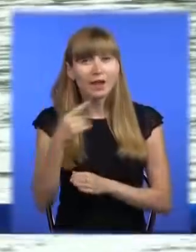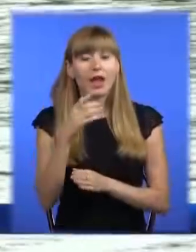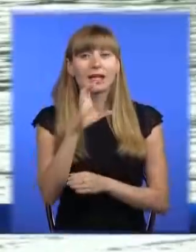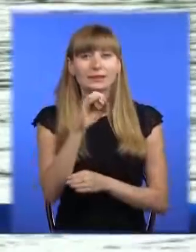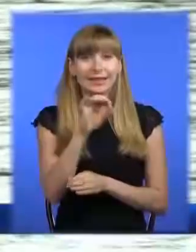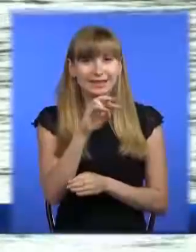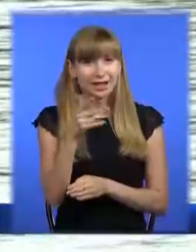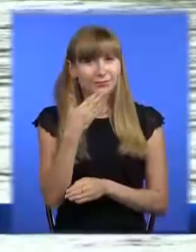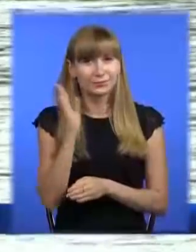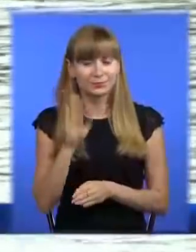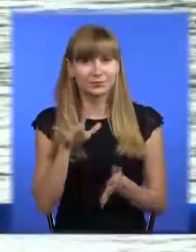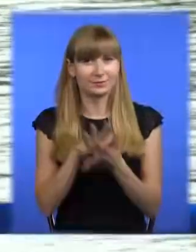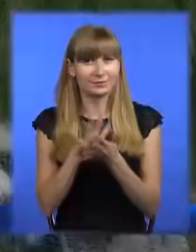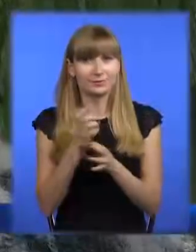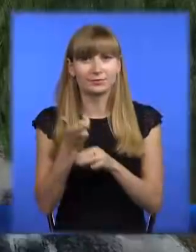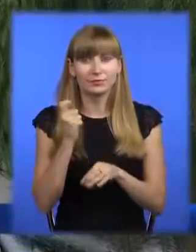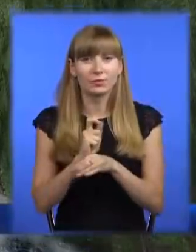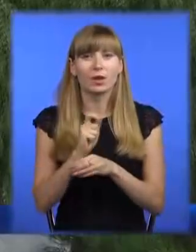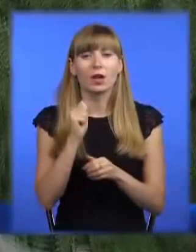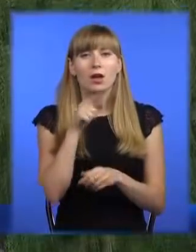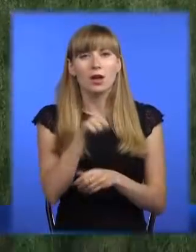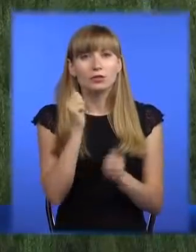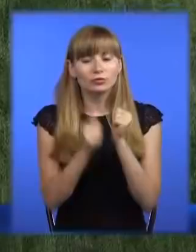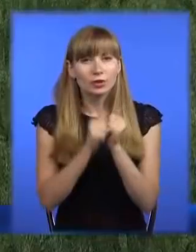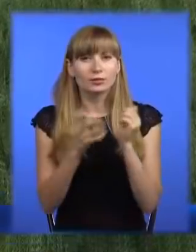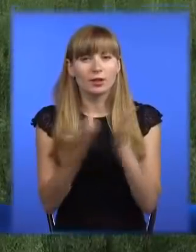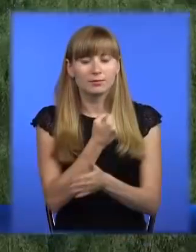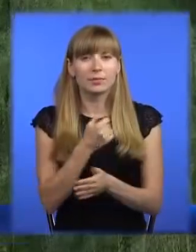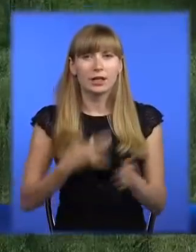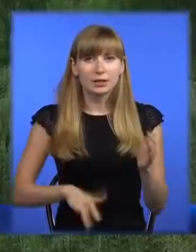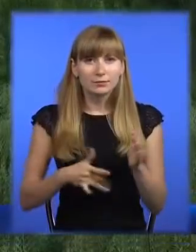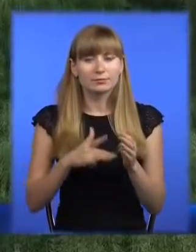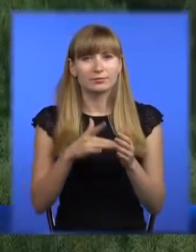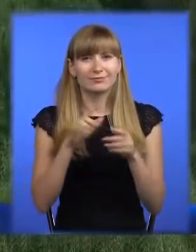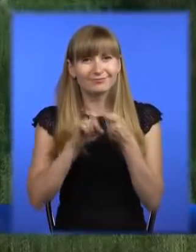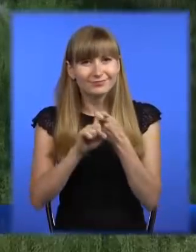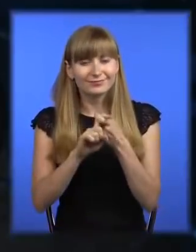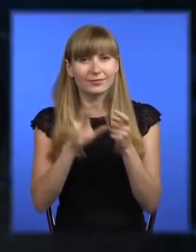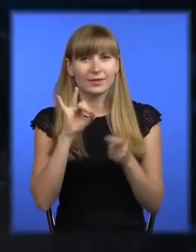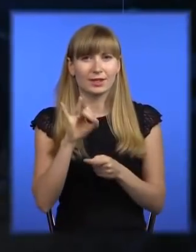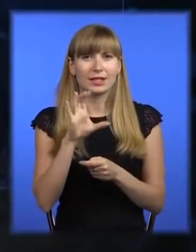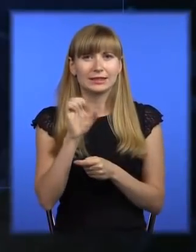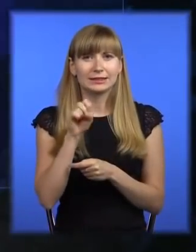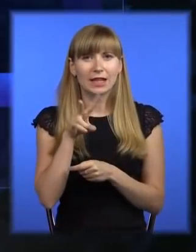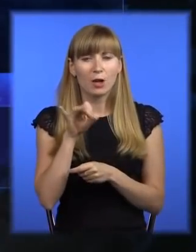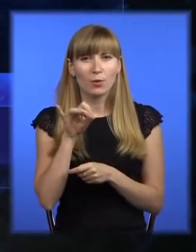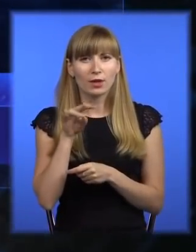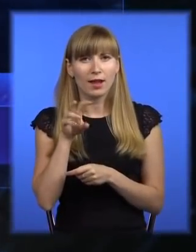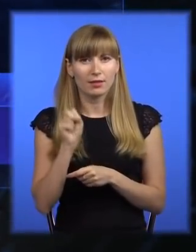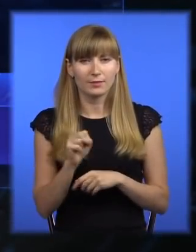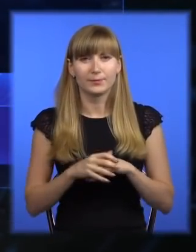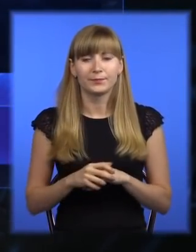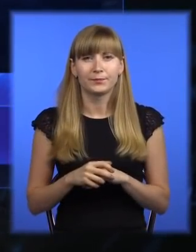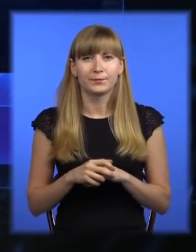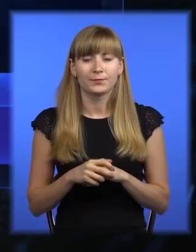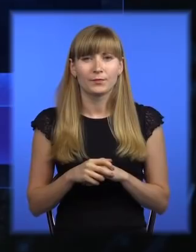годі казати. Відзначу, там неодноразово знаходили кишкову паличку та сальмонеллу. Новий інструмент був створений на